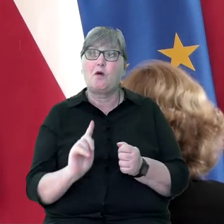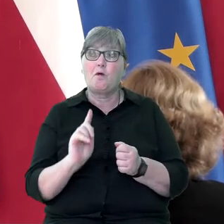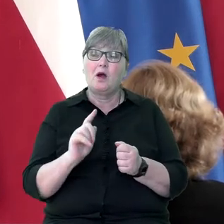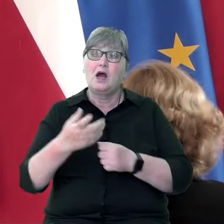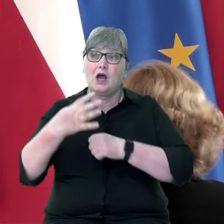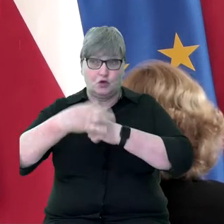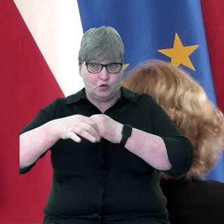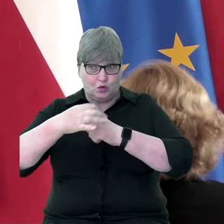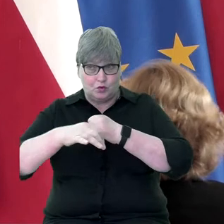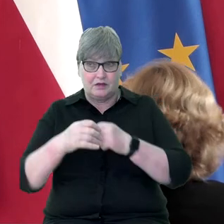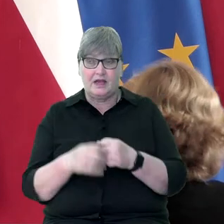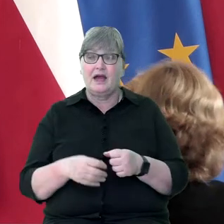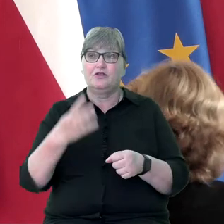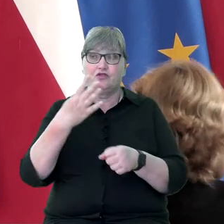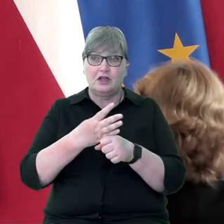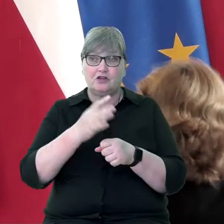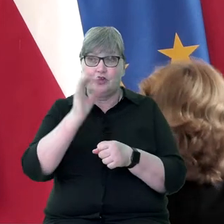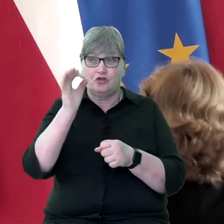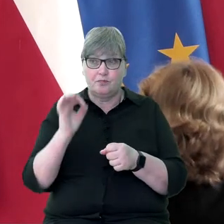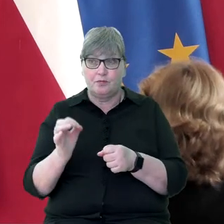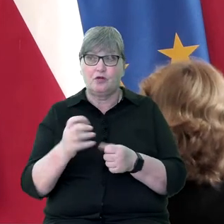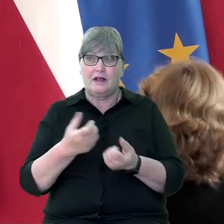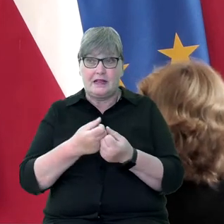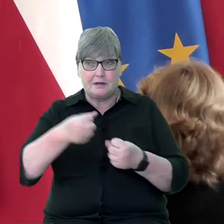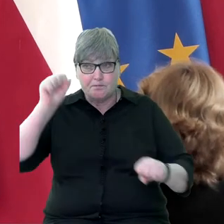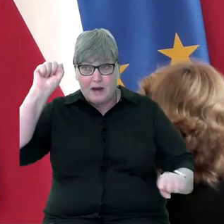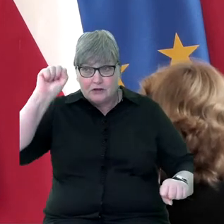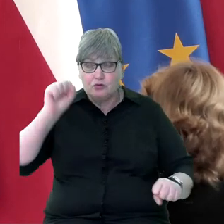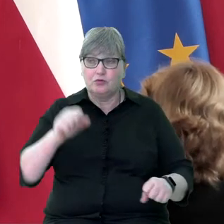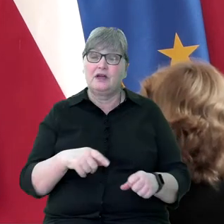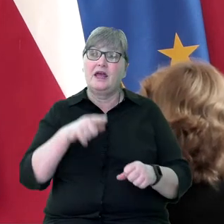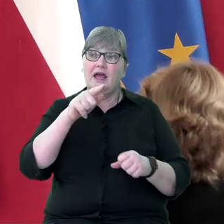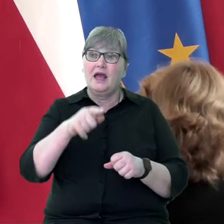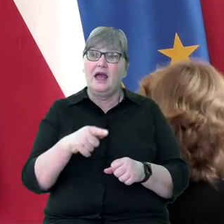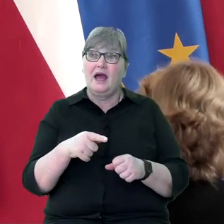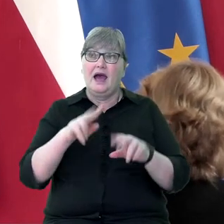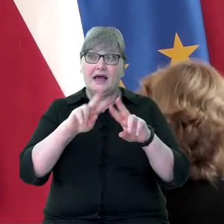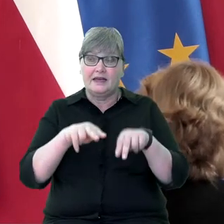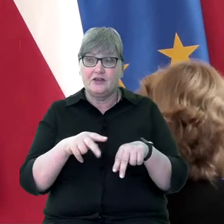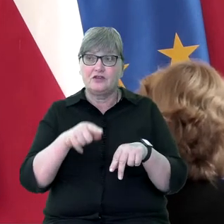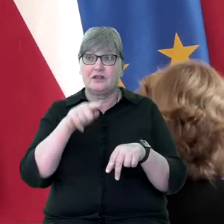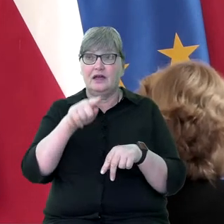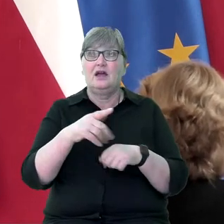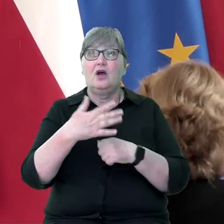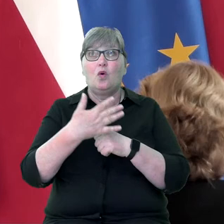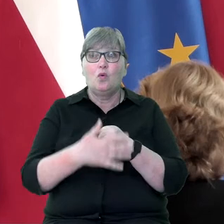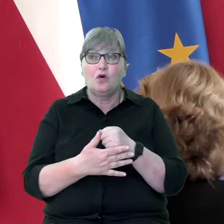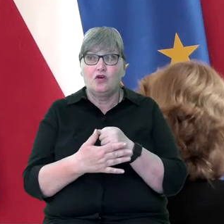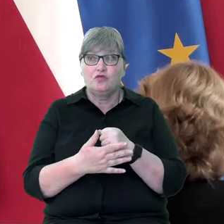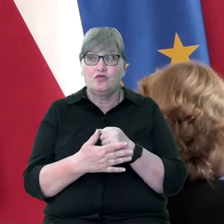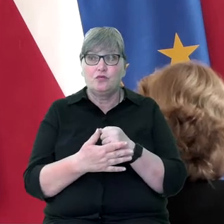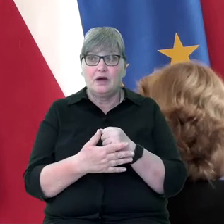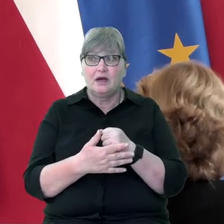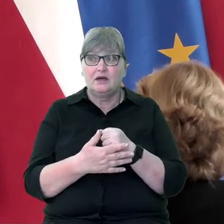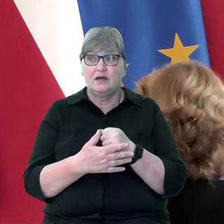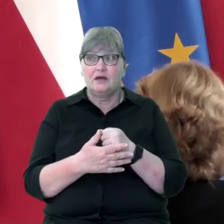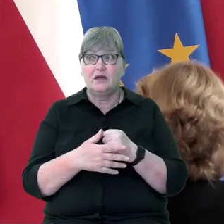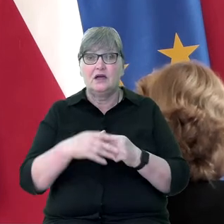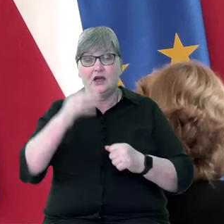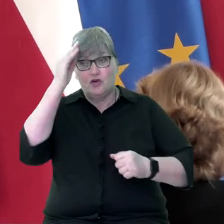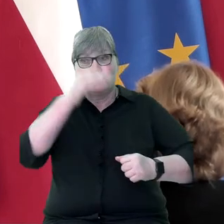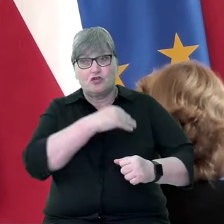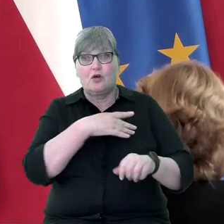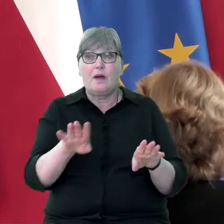maturę, a 30% ukończyło 4 do 6 klas gimnazjum. 17% posiadało wykształcenie elementarne